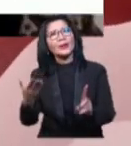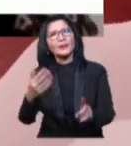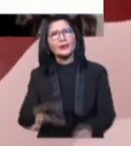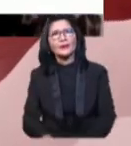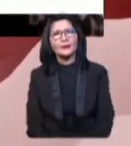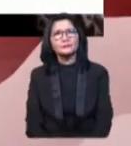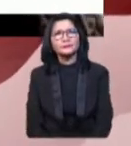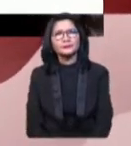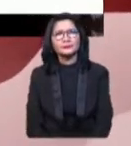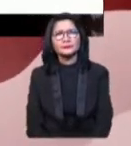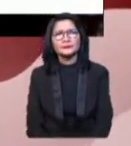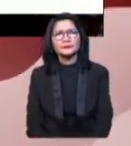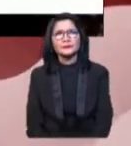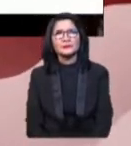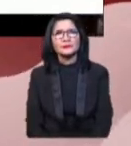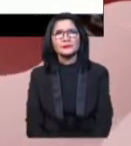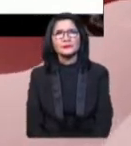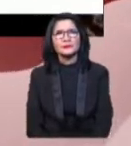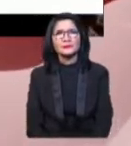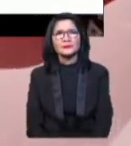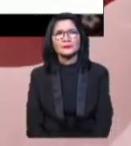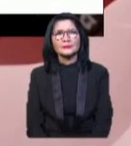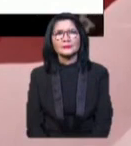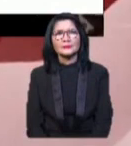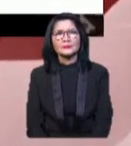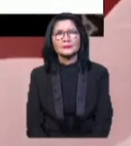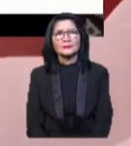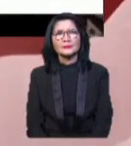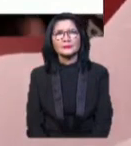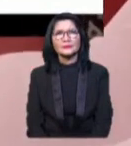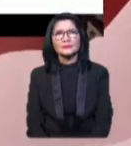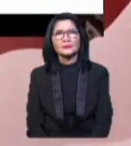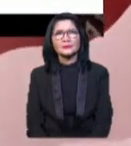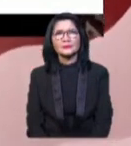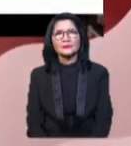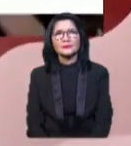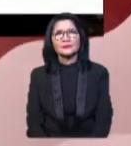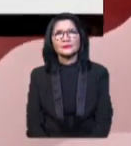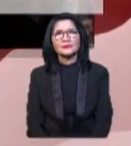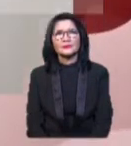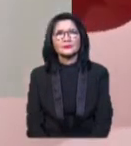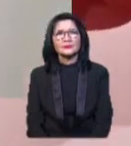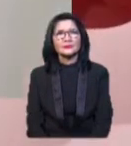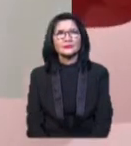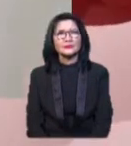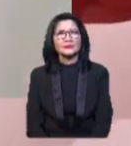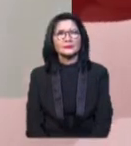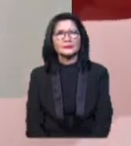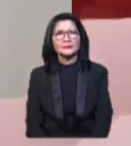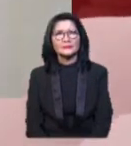Oke, sebenarnya mungkin gini ya, kita tuh siapa sih yang nyangka